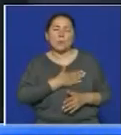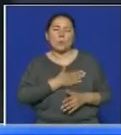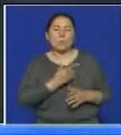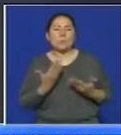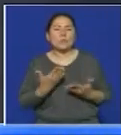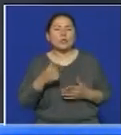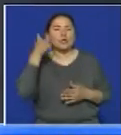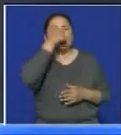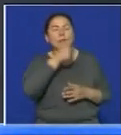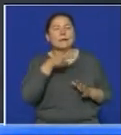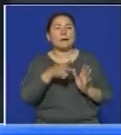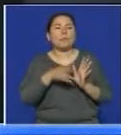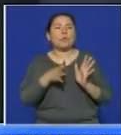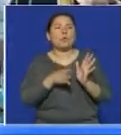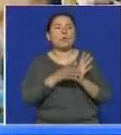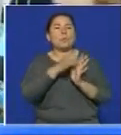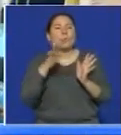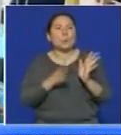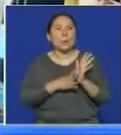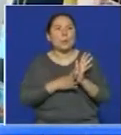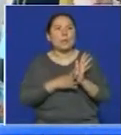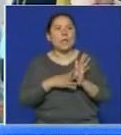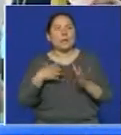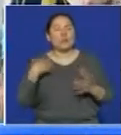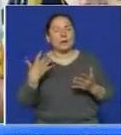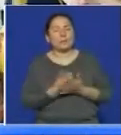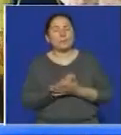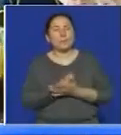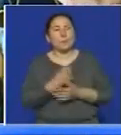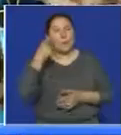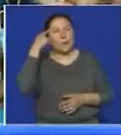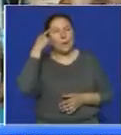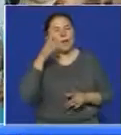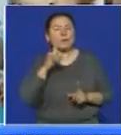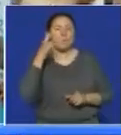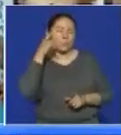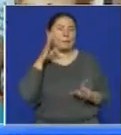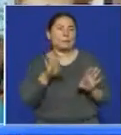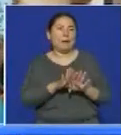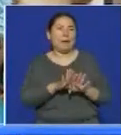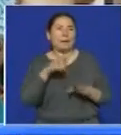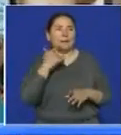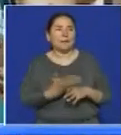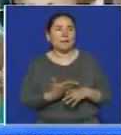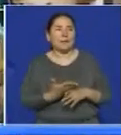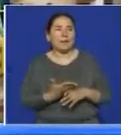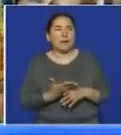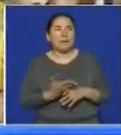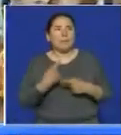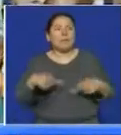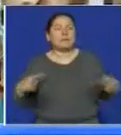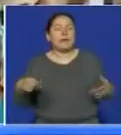жылы 2019 жақсы табыстар әкеледі деп ойлаймын. Гран-при алам деп өзіме сенімдімін.